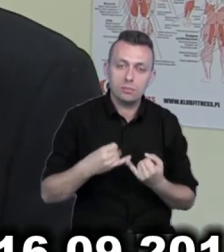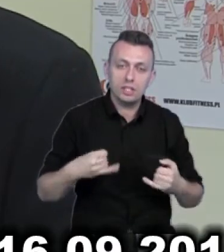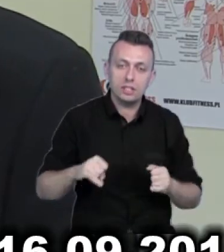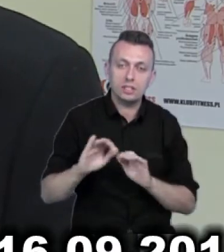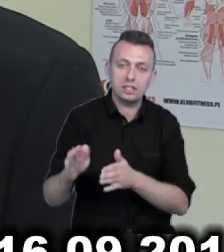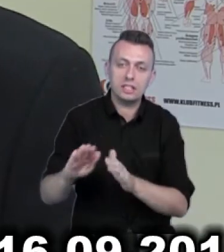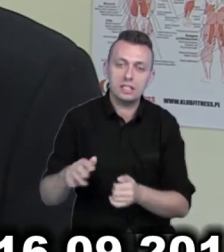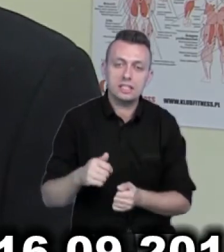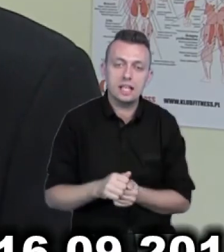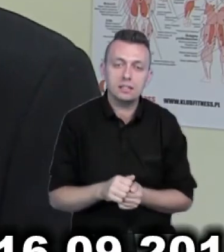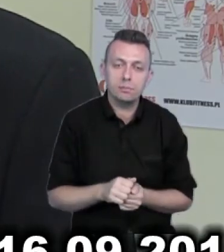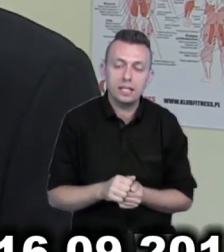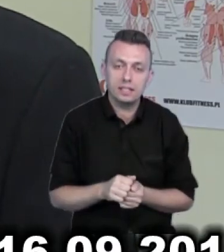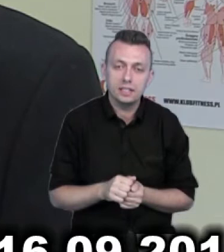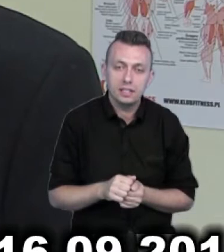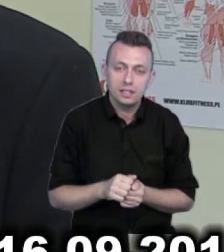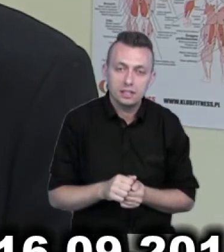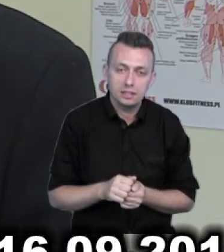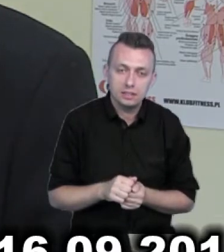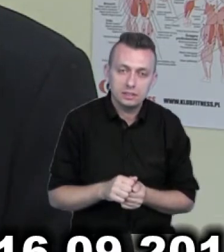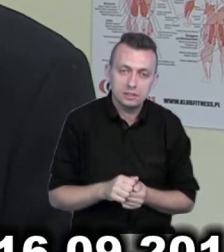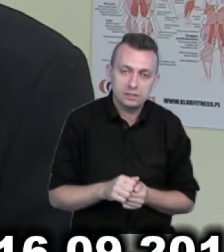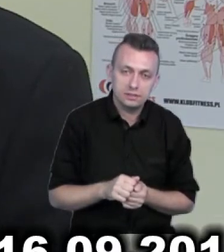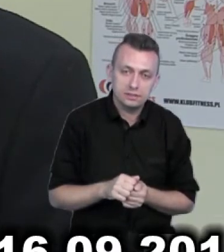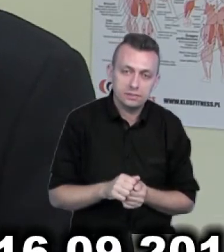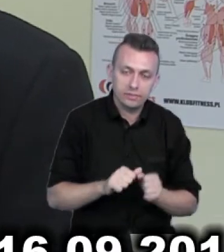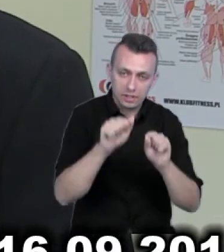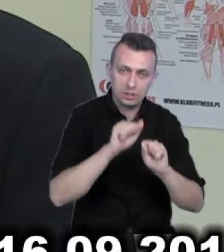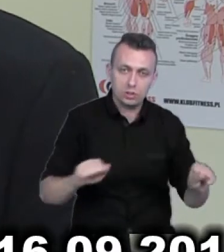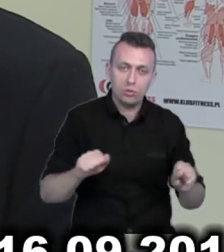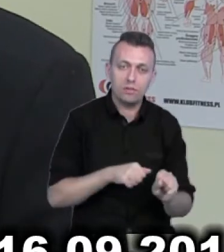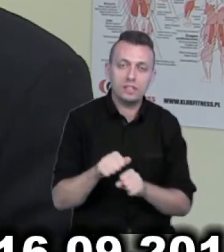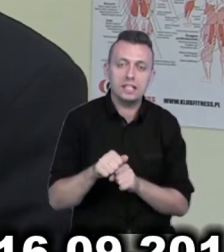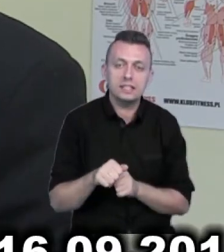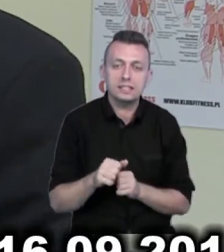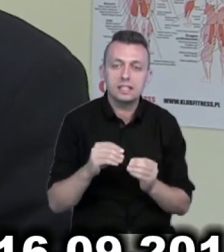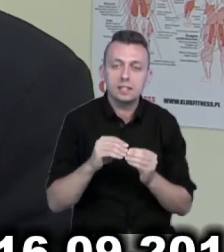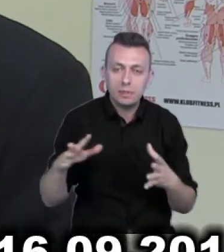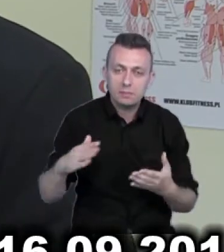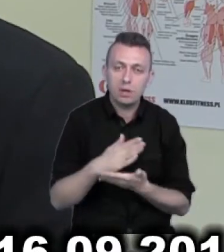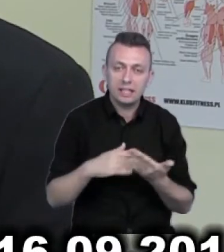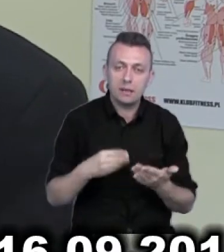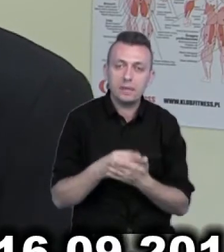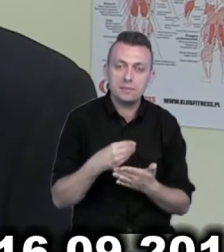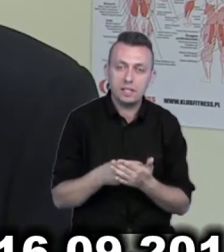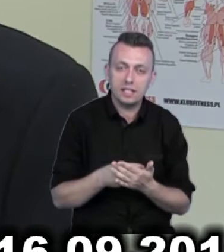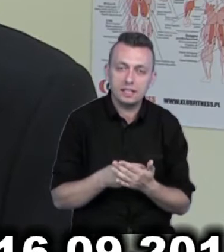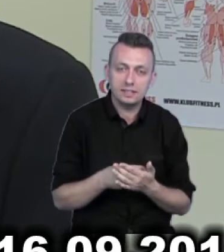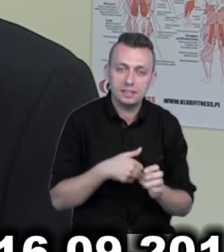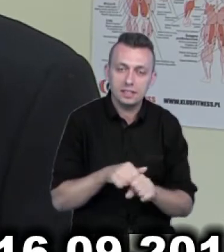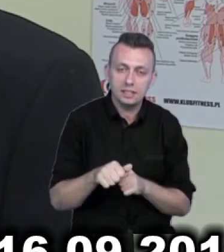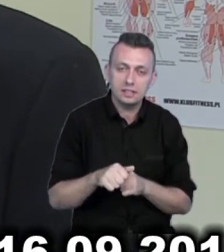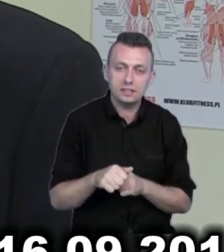mieszkańców powiatu kutnowskiego. I siłownia jest ogólnie dostępna, bo jest bezpłatna. Te firmy, w pewnym sensie jest to tylko